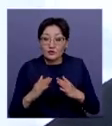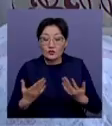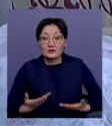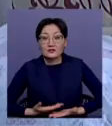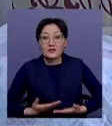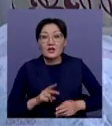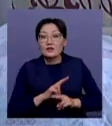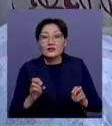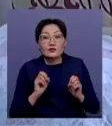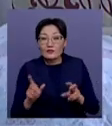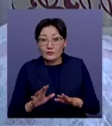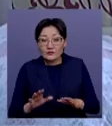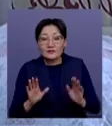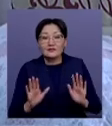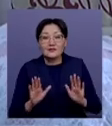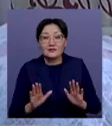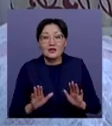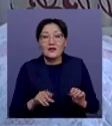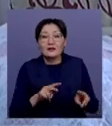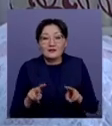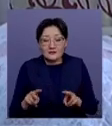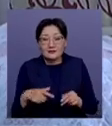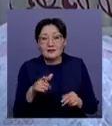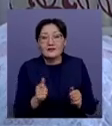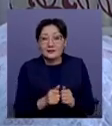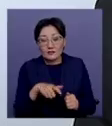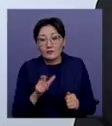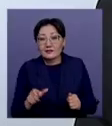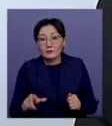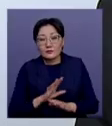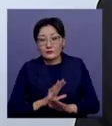ешкім тастап кеткен емес, тек қарайласатын адам болмады дейді.